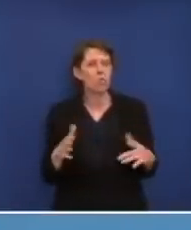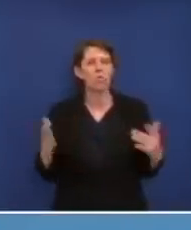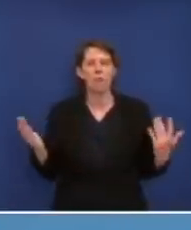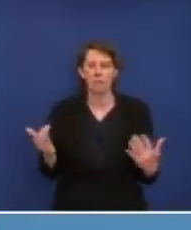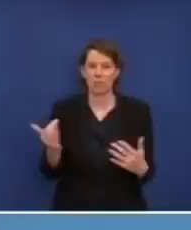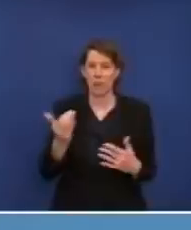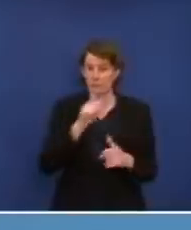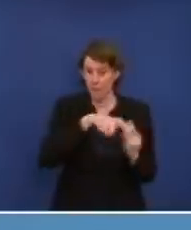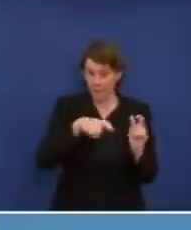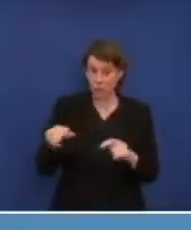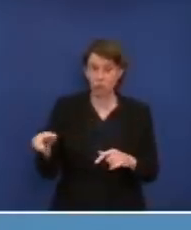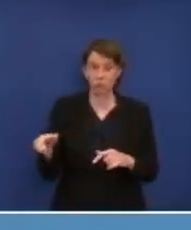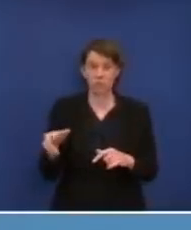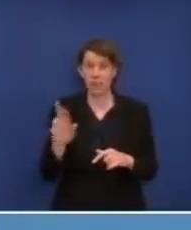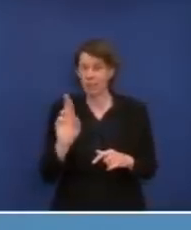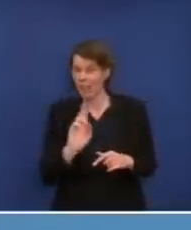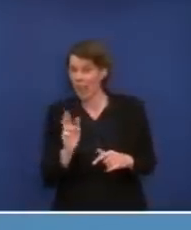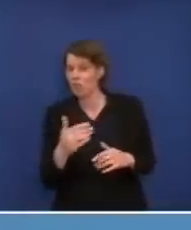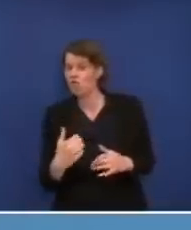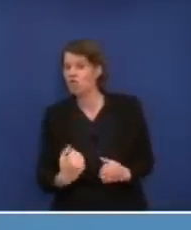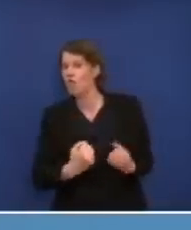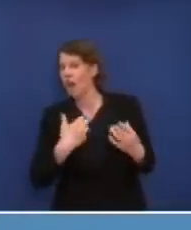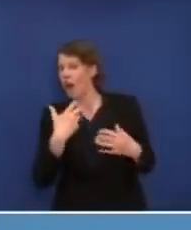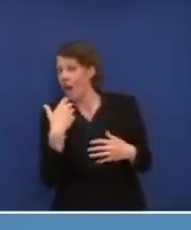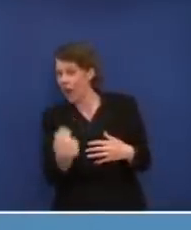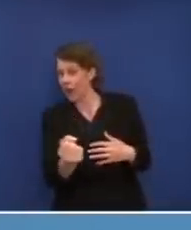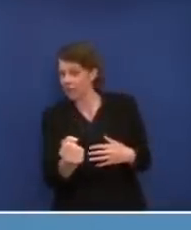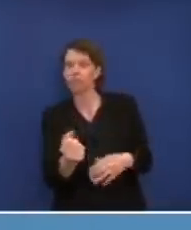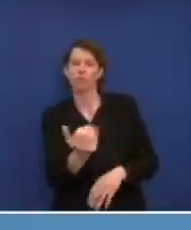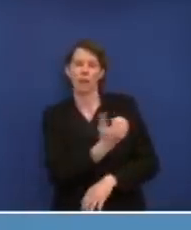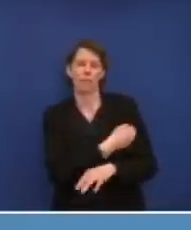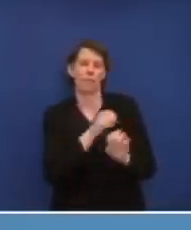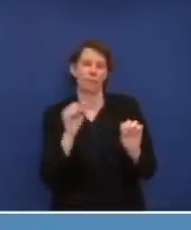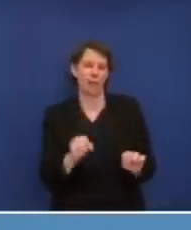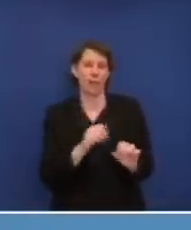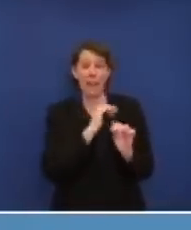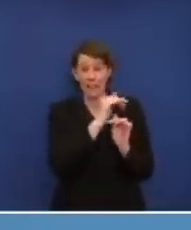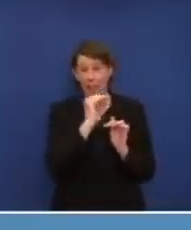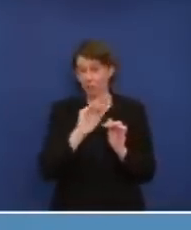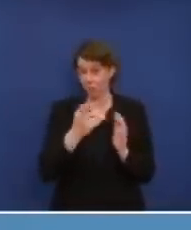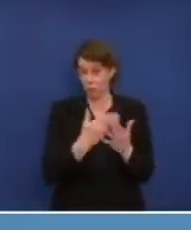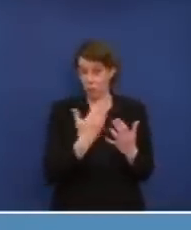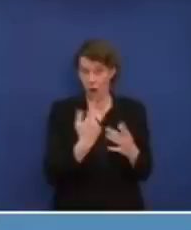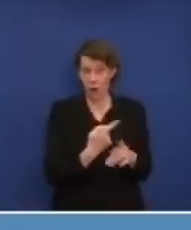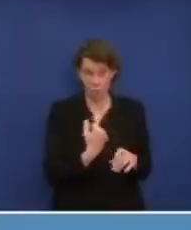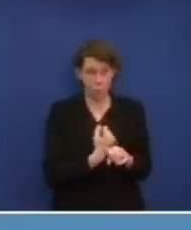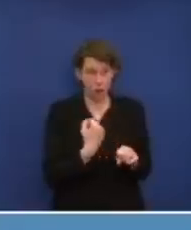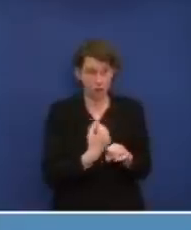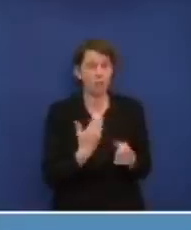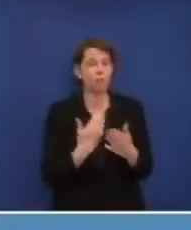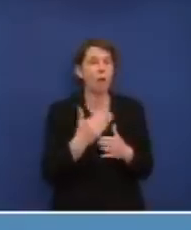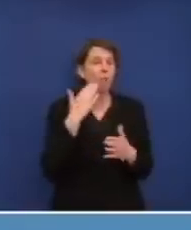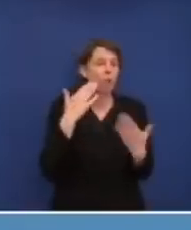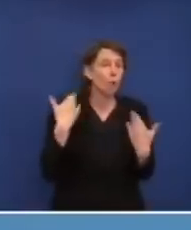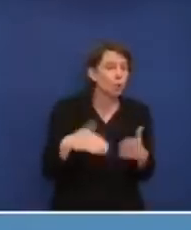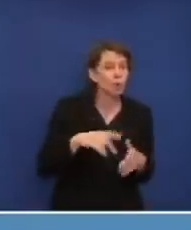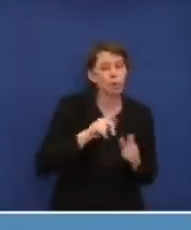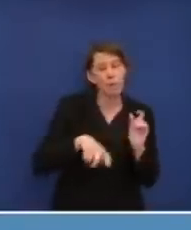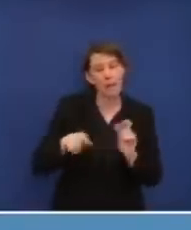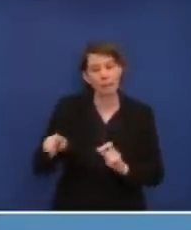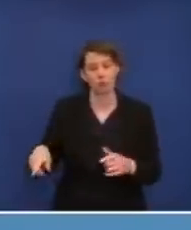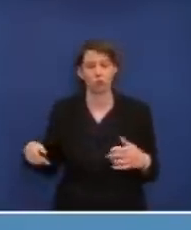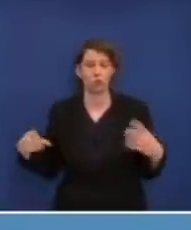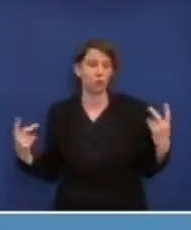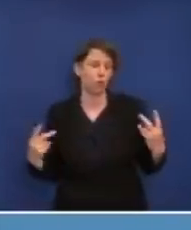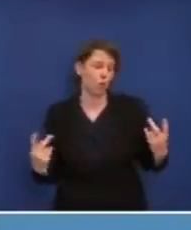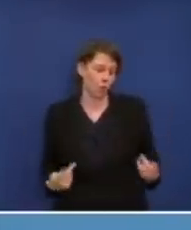zu impfen, die schwerer zu erreichen sind. Das machen ja die Länder inzwischen auch durchaus, also etwa wohnungslose Menschen